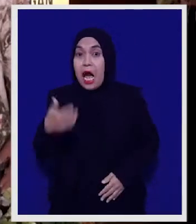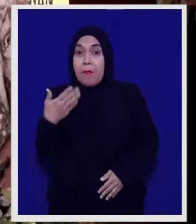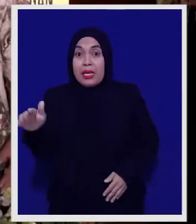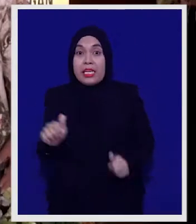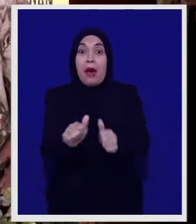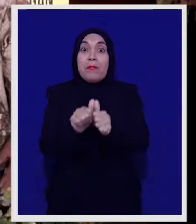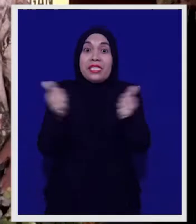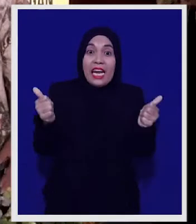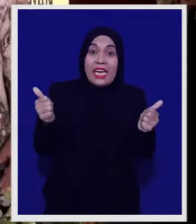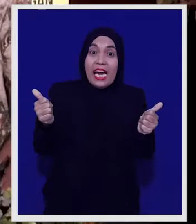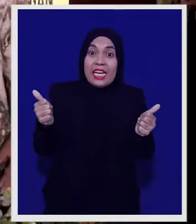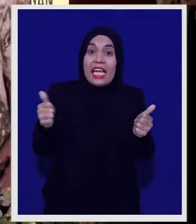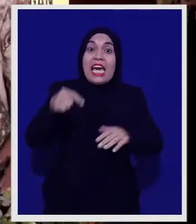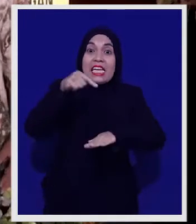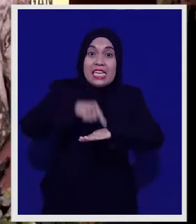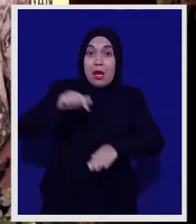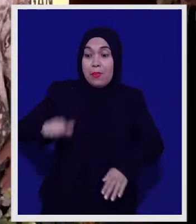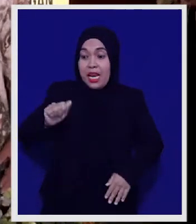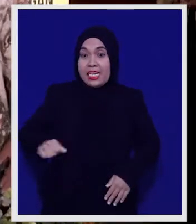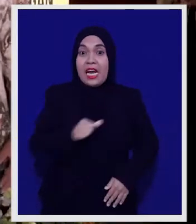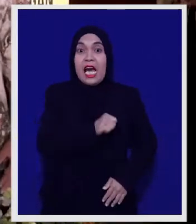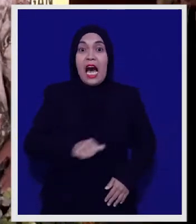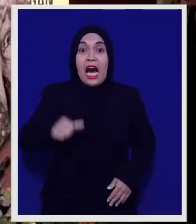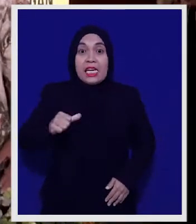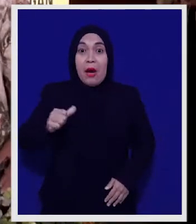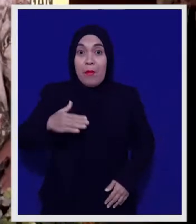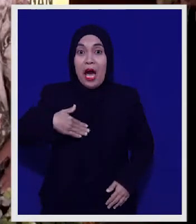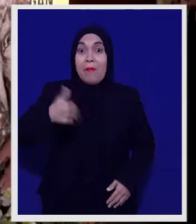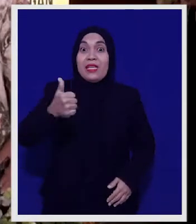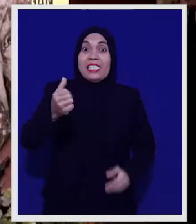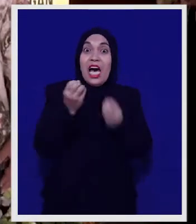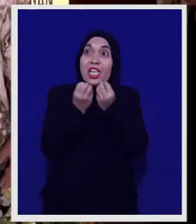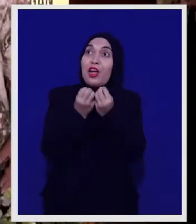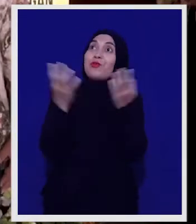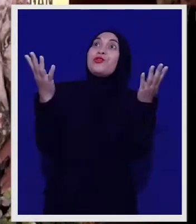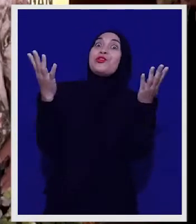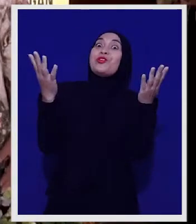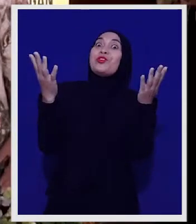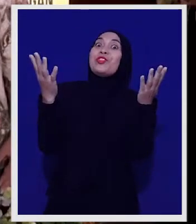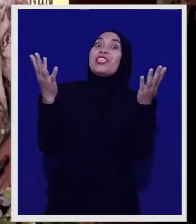perceraian di peradilan agama dapat didapatkan.